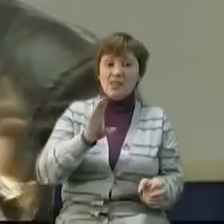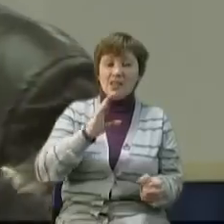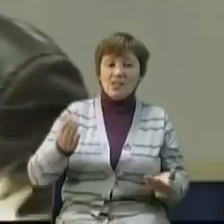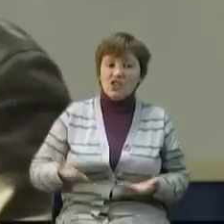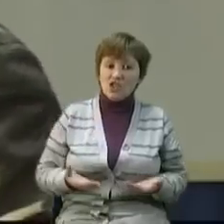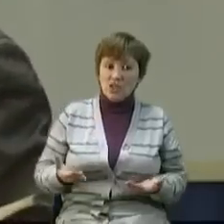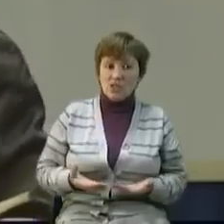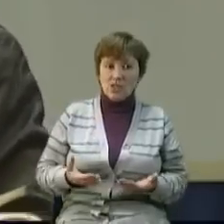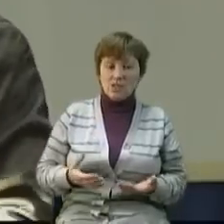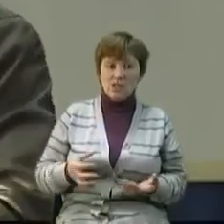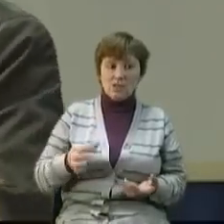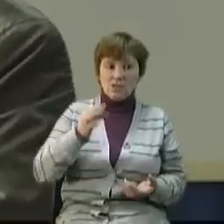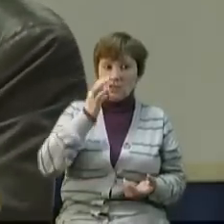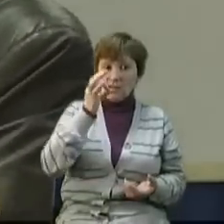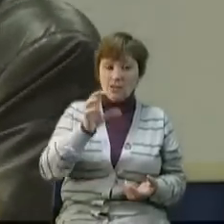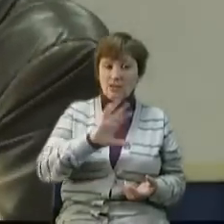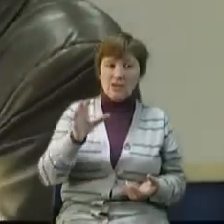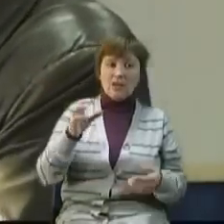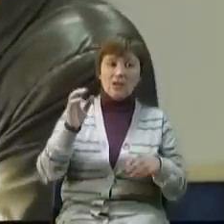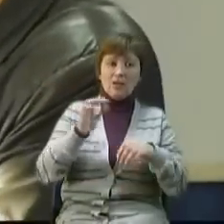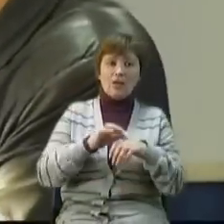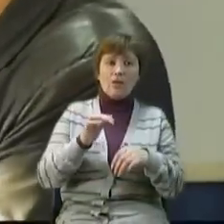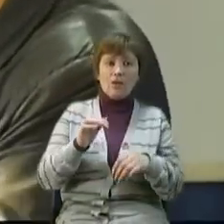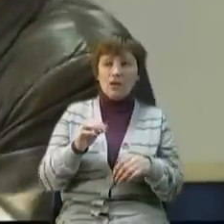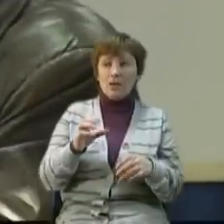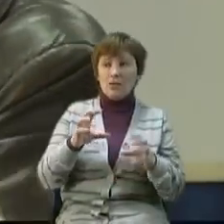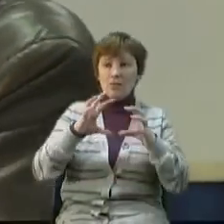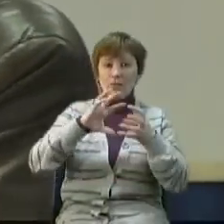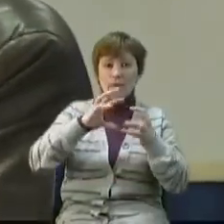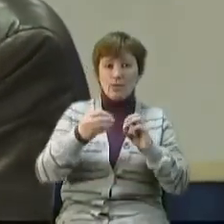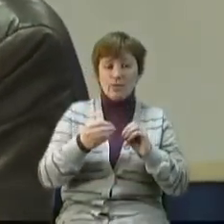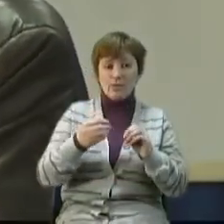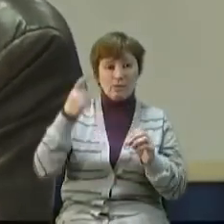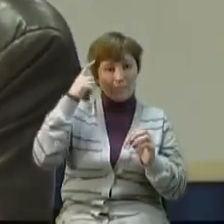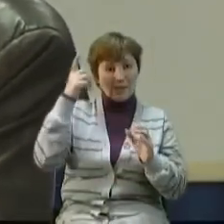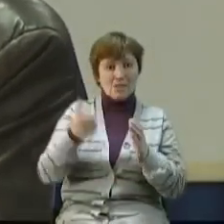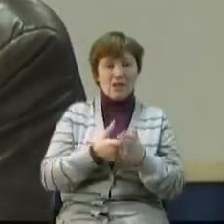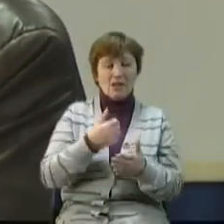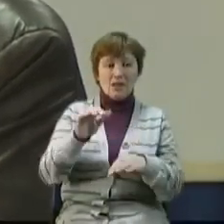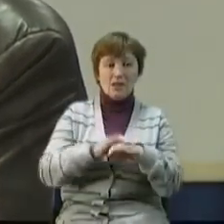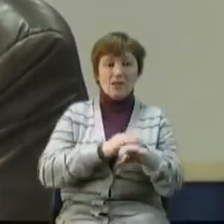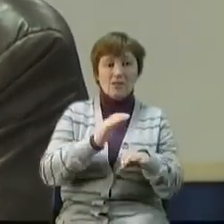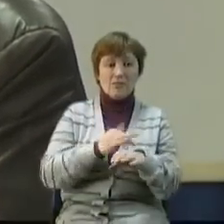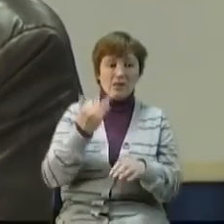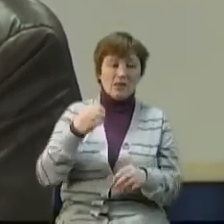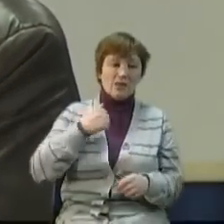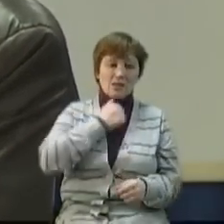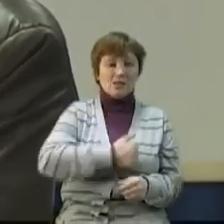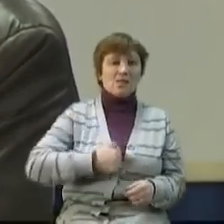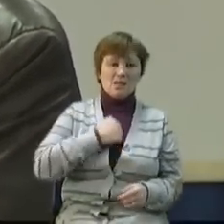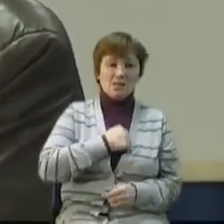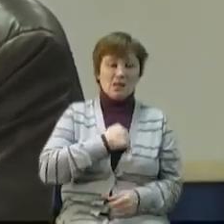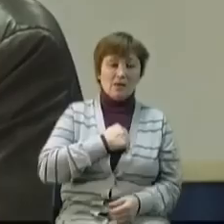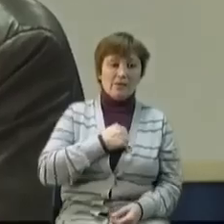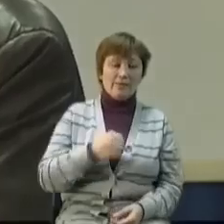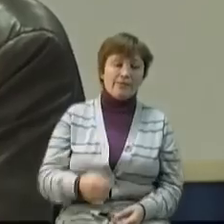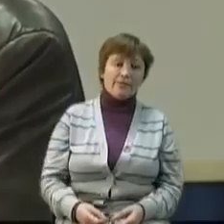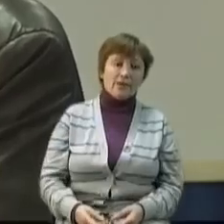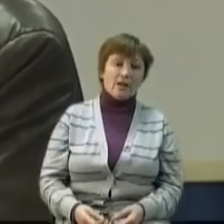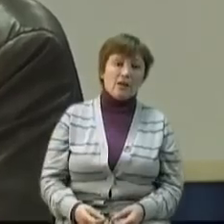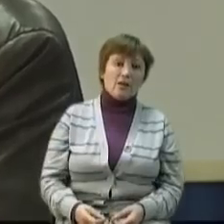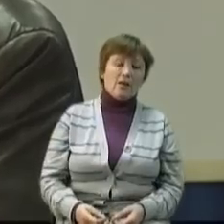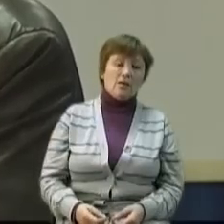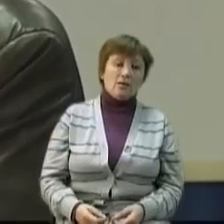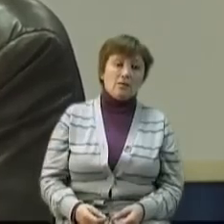не трогай плод познания добра и зла. Я не буду сейчас зачитывать это местописание, мало времени. Но вы помните, что